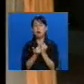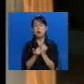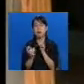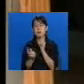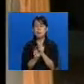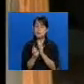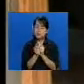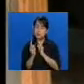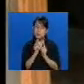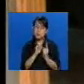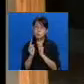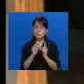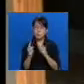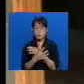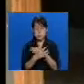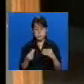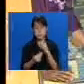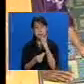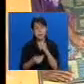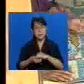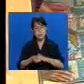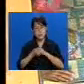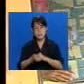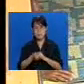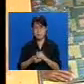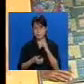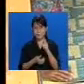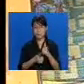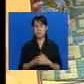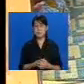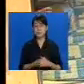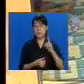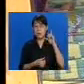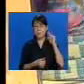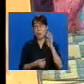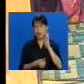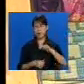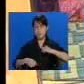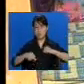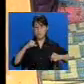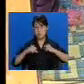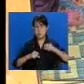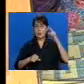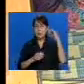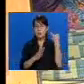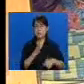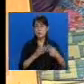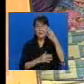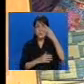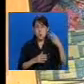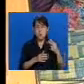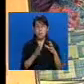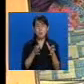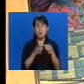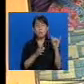าเข้ามาพูดคุยและให้ความร่วมมือมารดาของเยาวชนที่หลงผิดเข้าร่วมกับผู้ก่อความไม่สงบในภาค